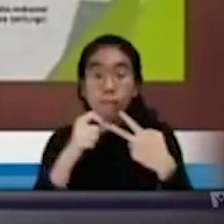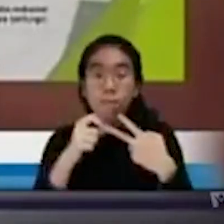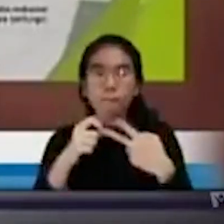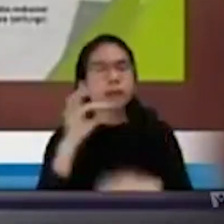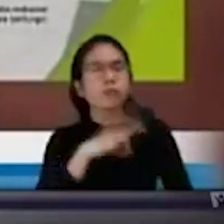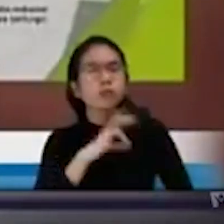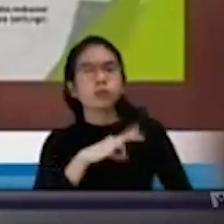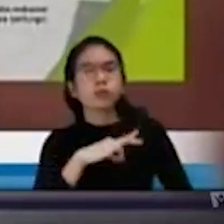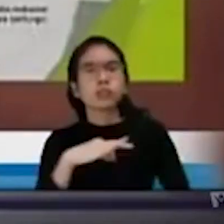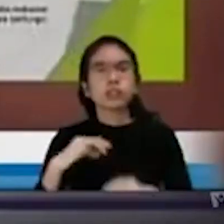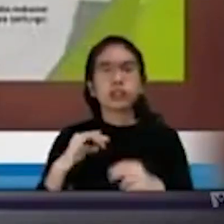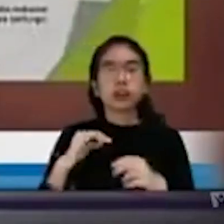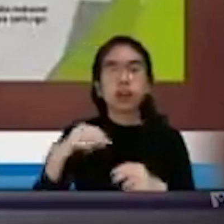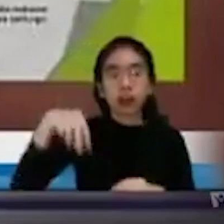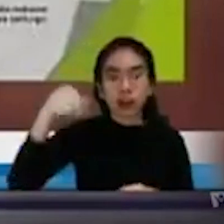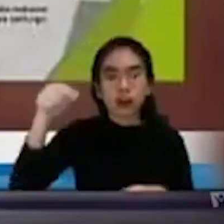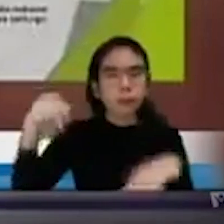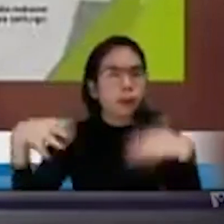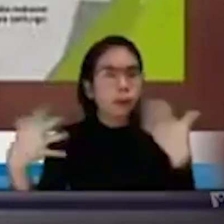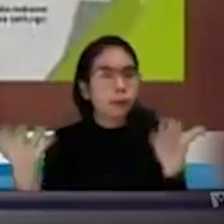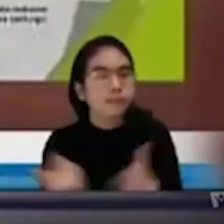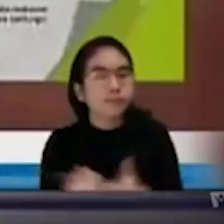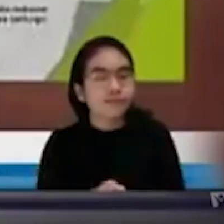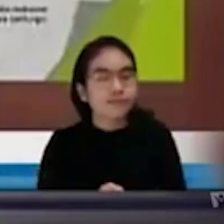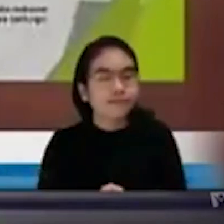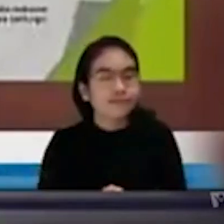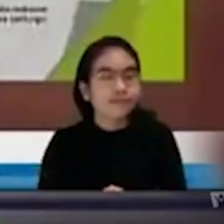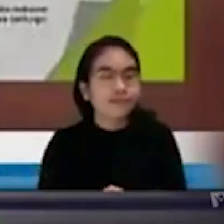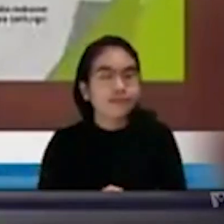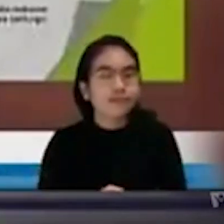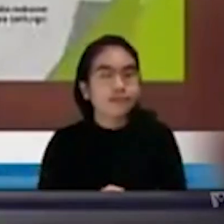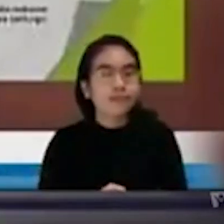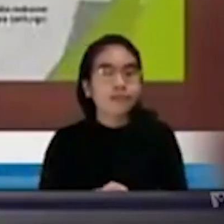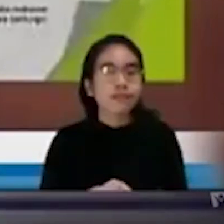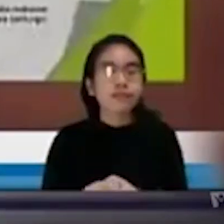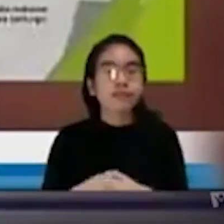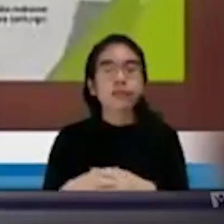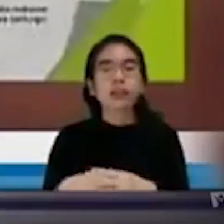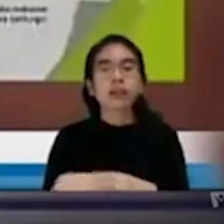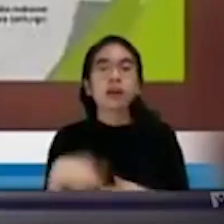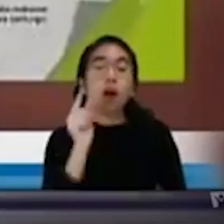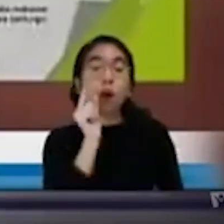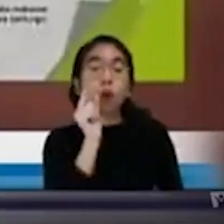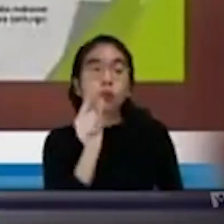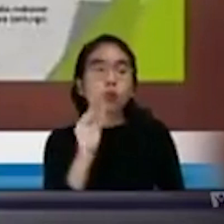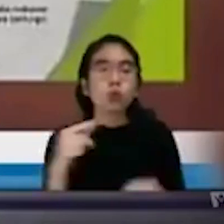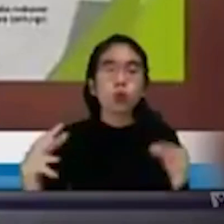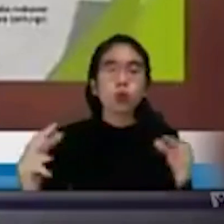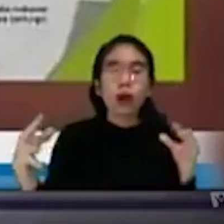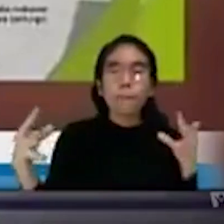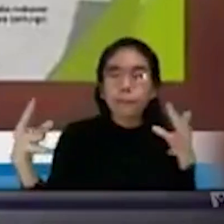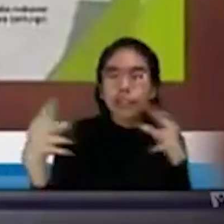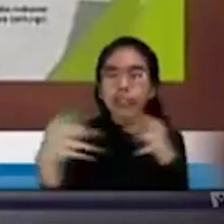bumbu. Garam berguna untuk mengikat bumbu yang digunakan dalam satu masakan. Findex